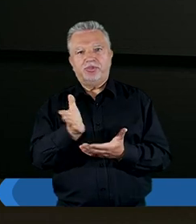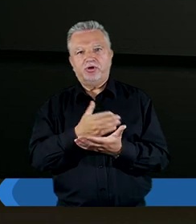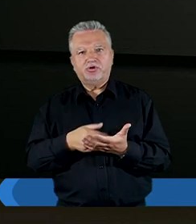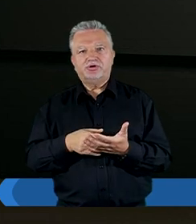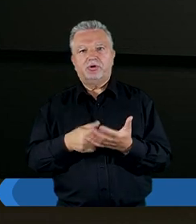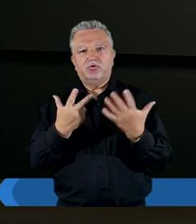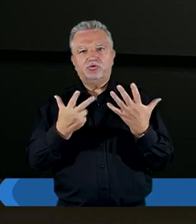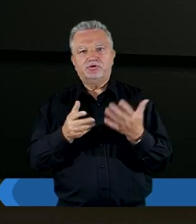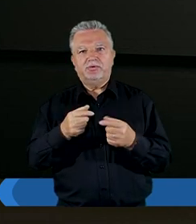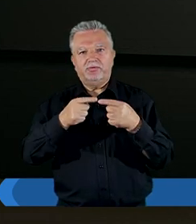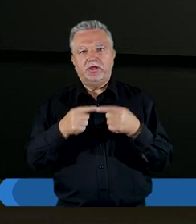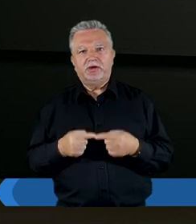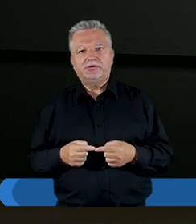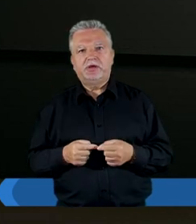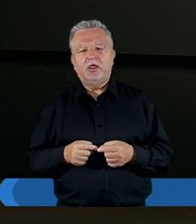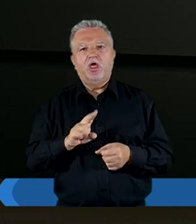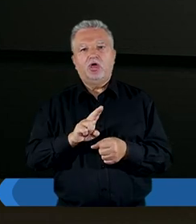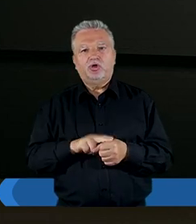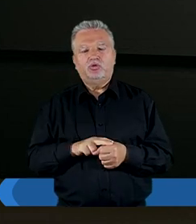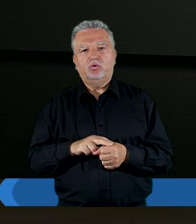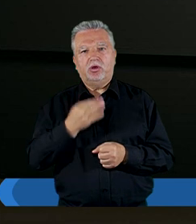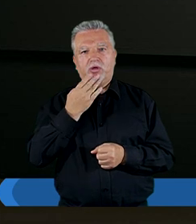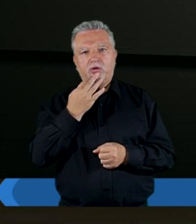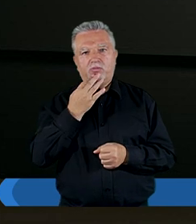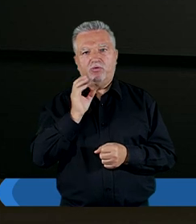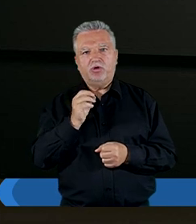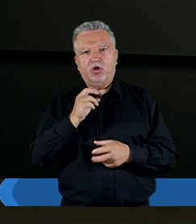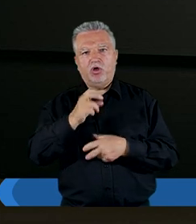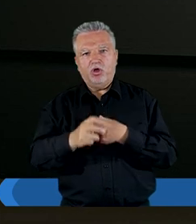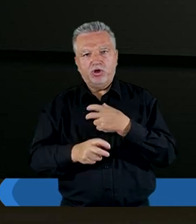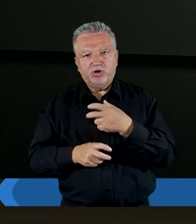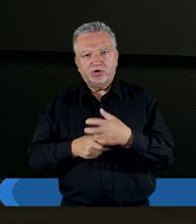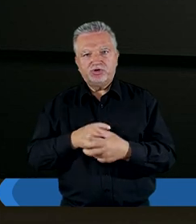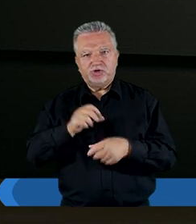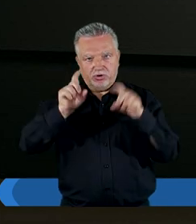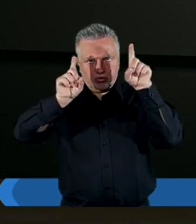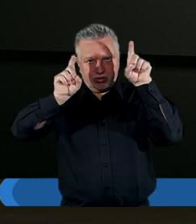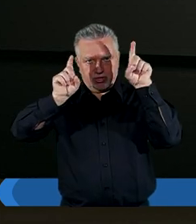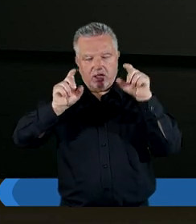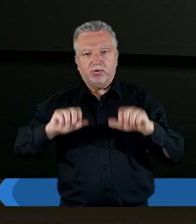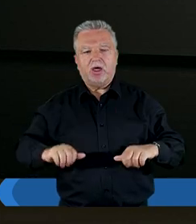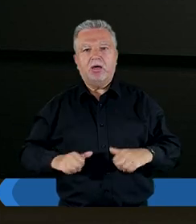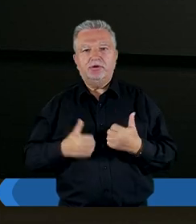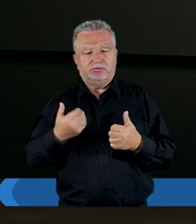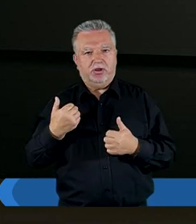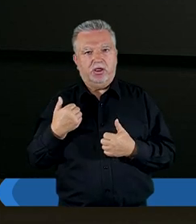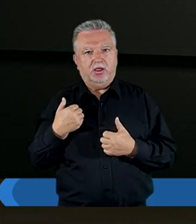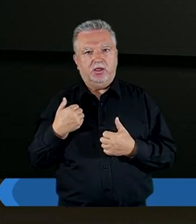8 wierszu, który dotyczy czynów diabła, abyśmy